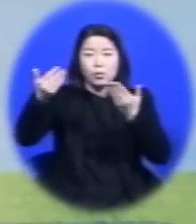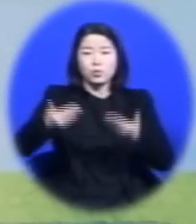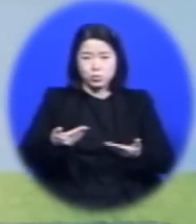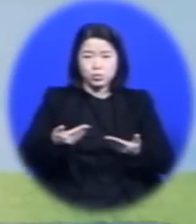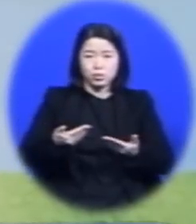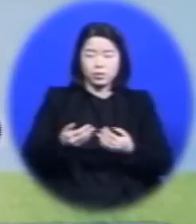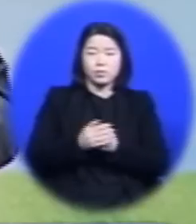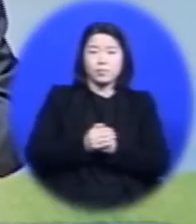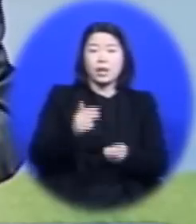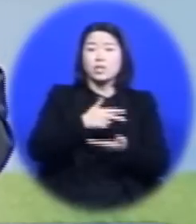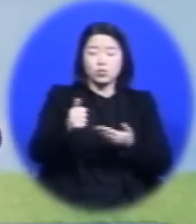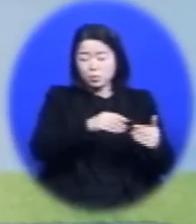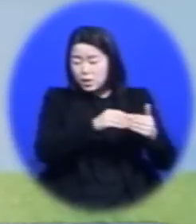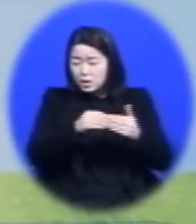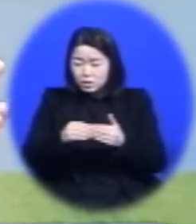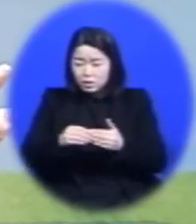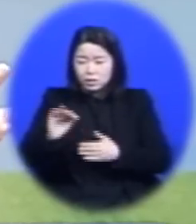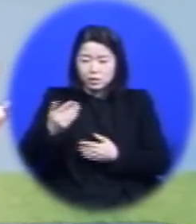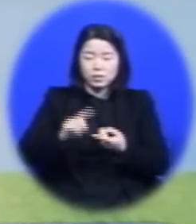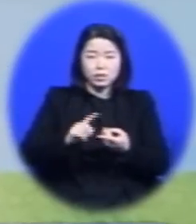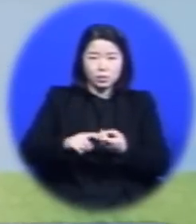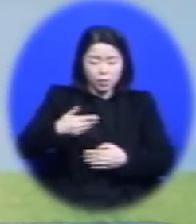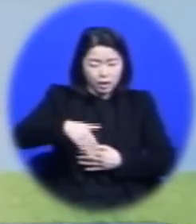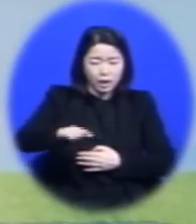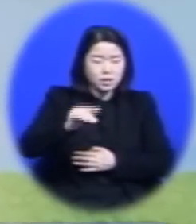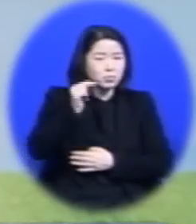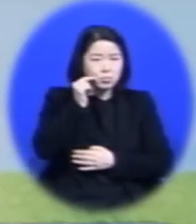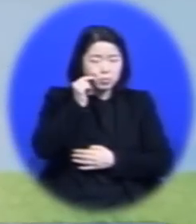주세요 주님이 이끄시는들로 안 갈 수